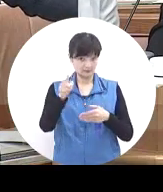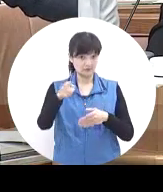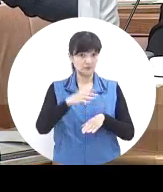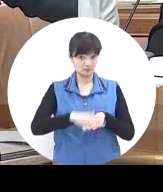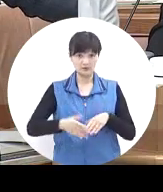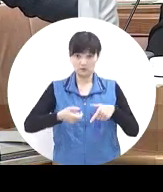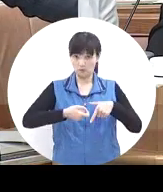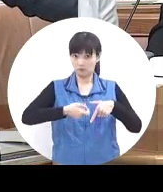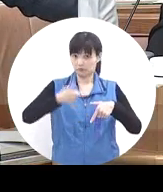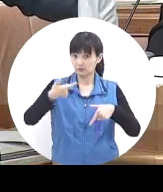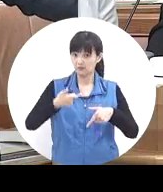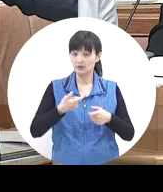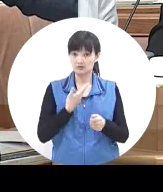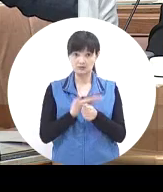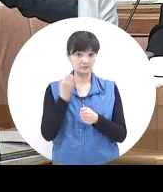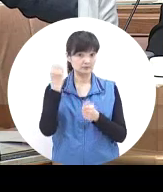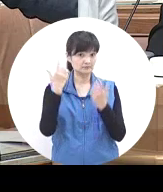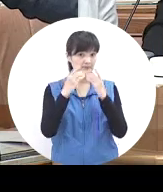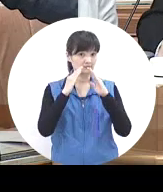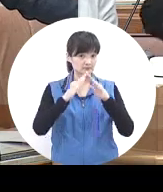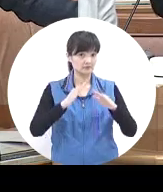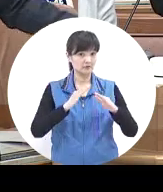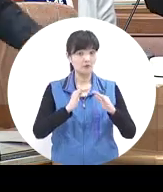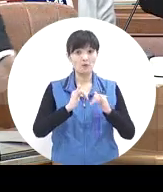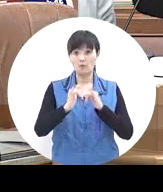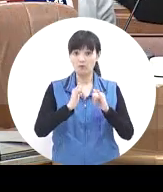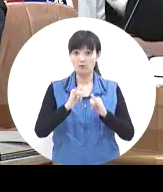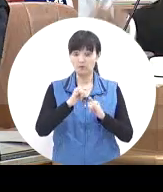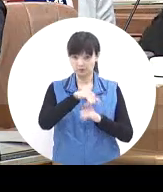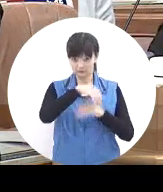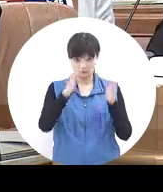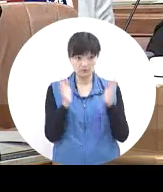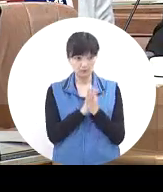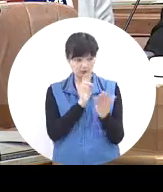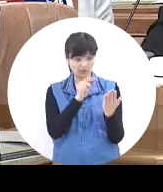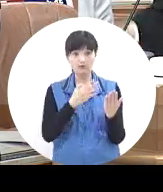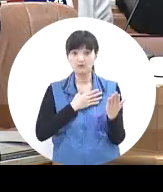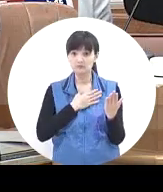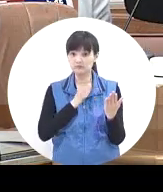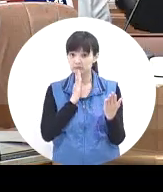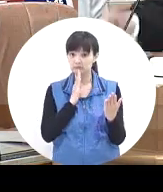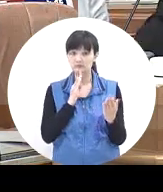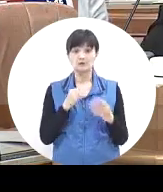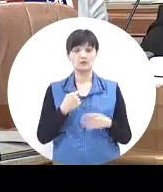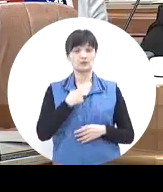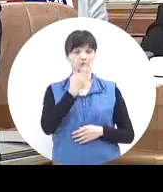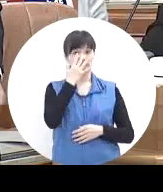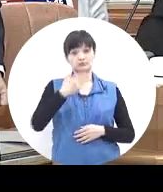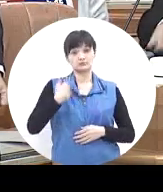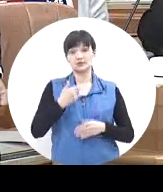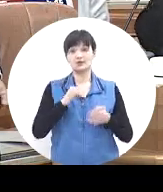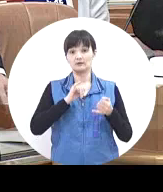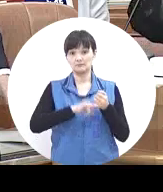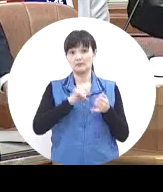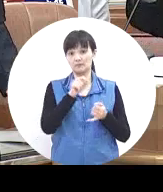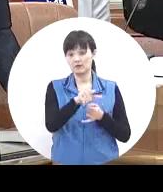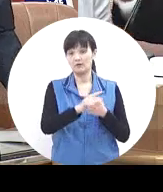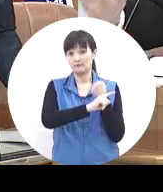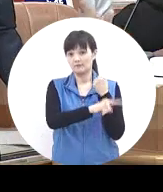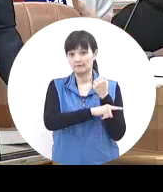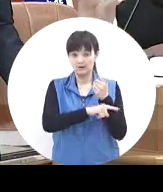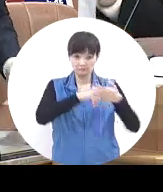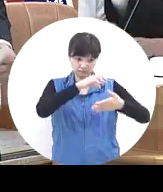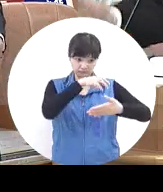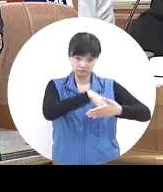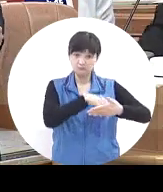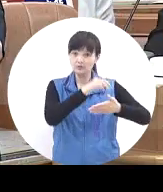哦。这个一目了然，让我们都知道吧。会不会 那我要看这个采购法内容是怎么定， 是啊， 内容是怎么样。 对啊， 定的内容它有规